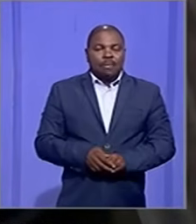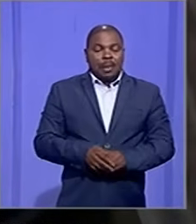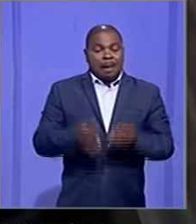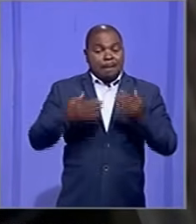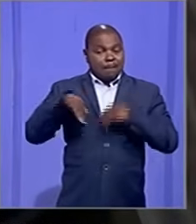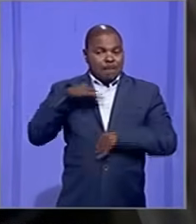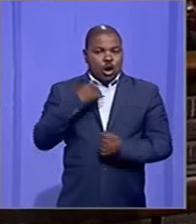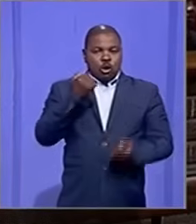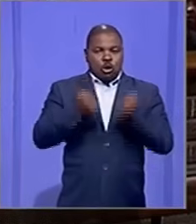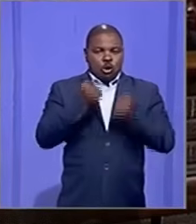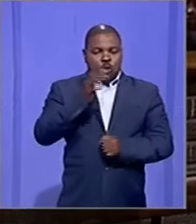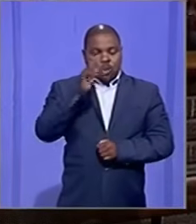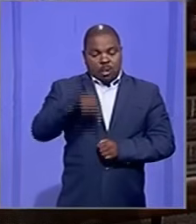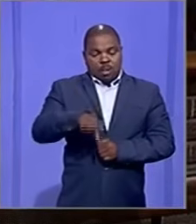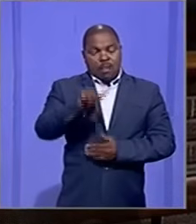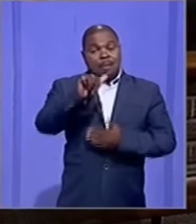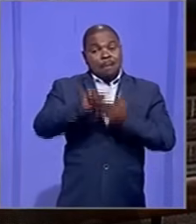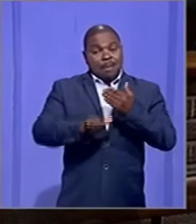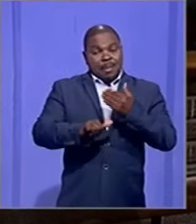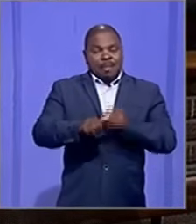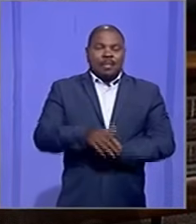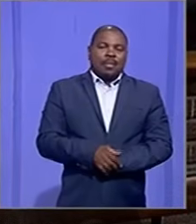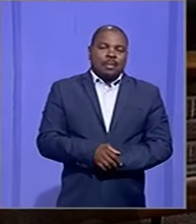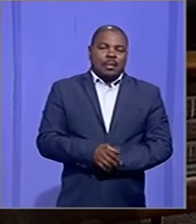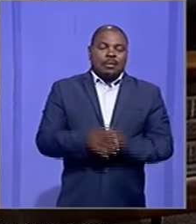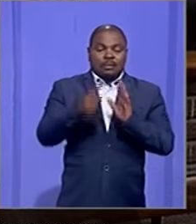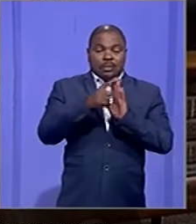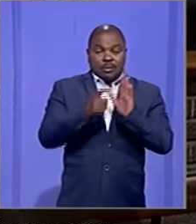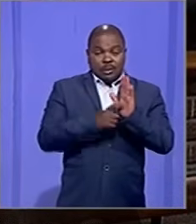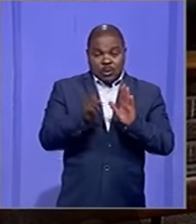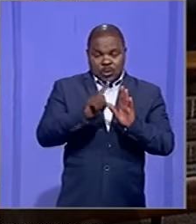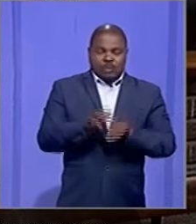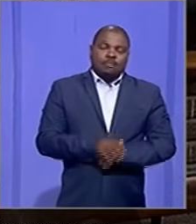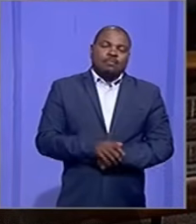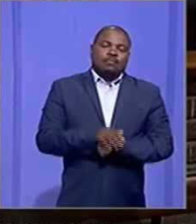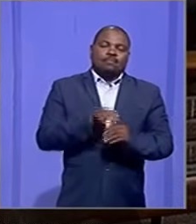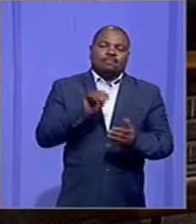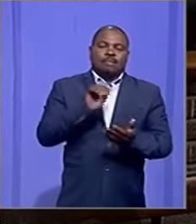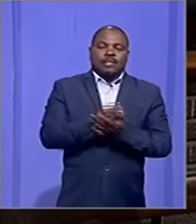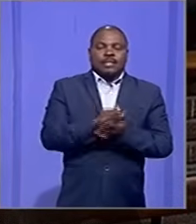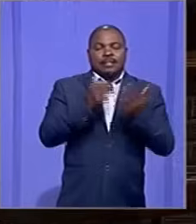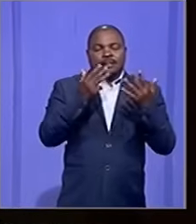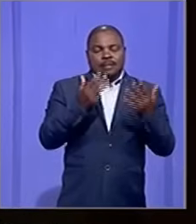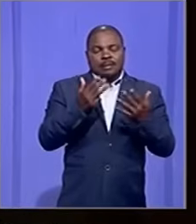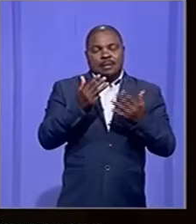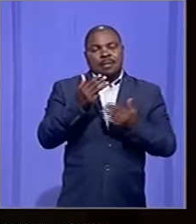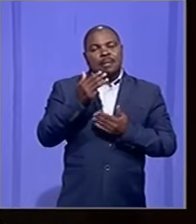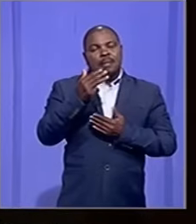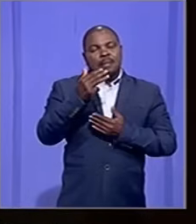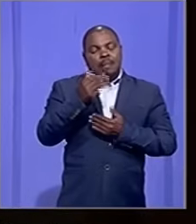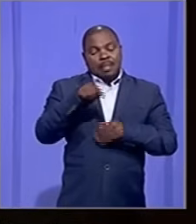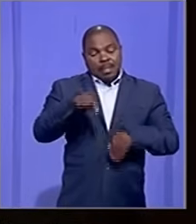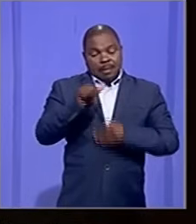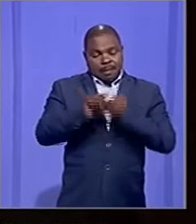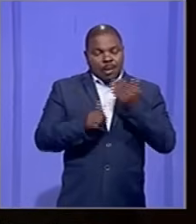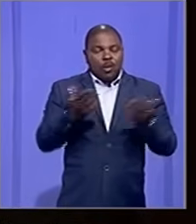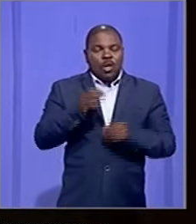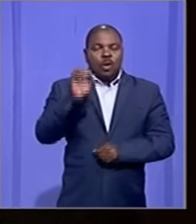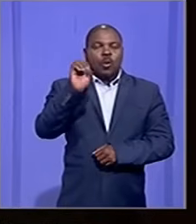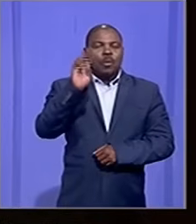e dula ha kgwedi ena e hodimo e hlola matsatsi a 18 lekgotleng la magistrata